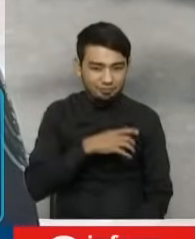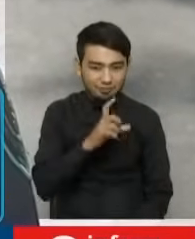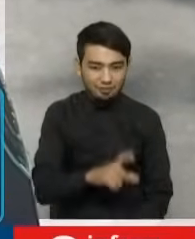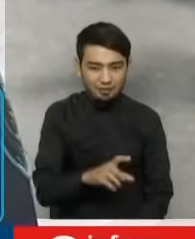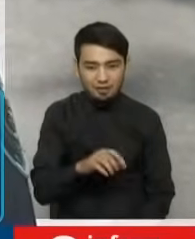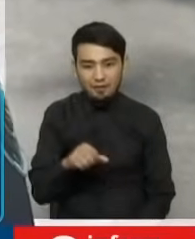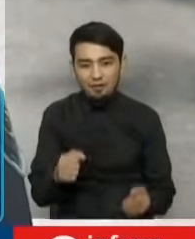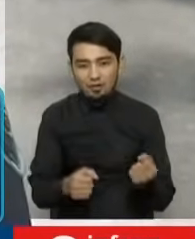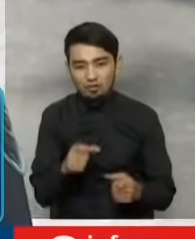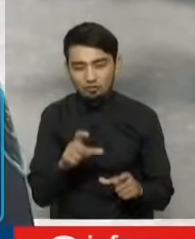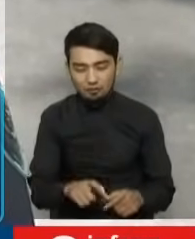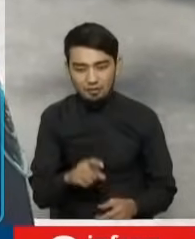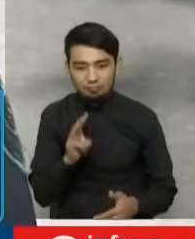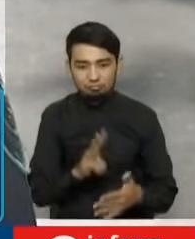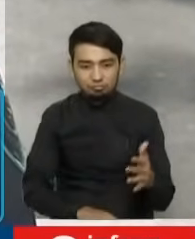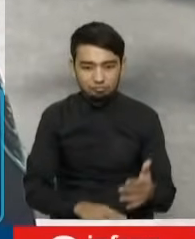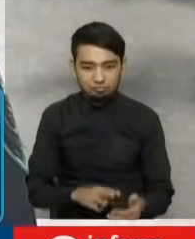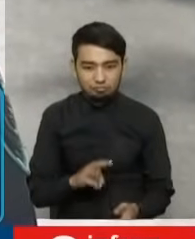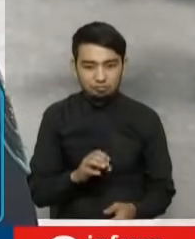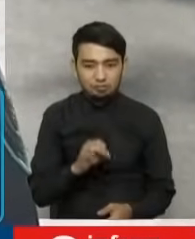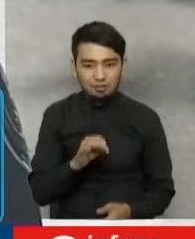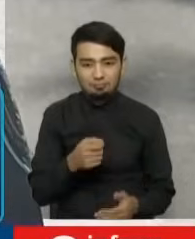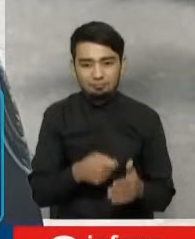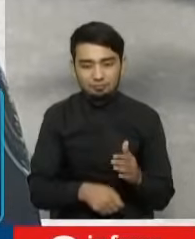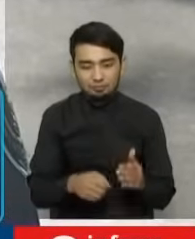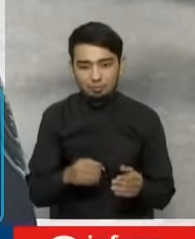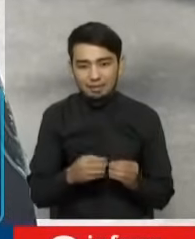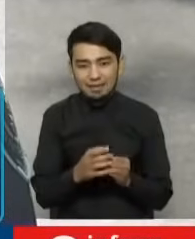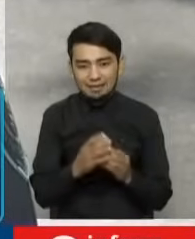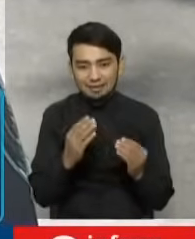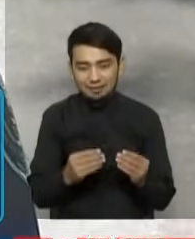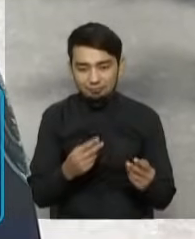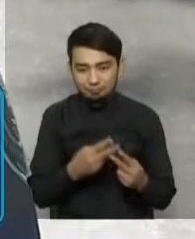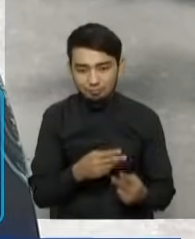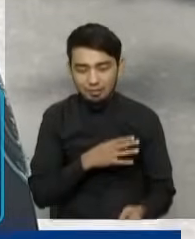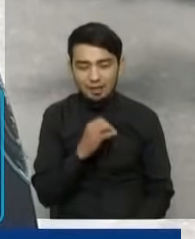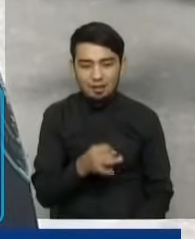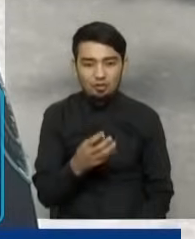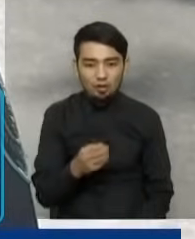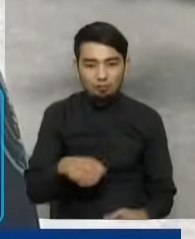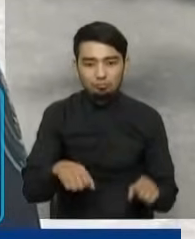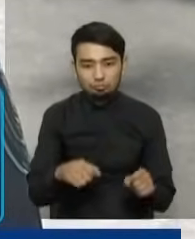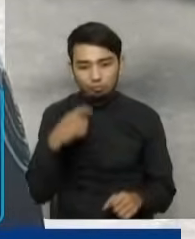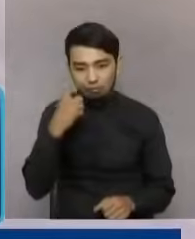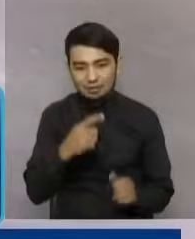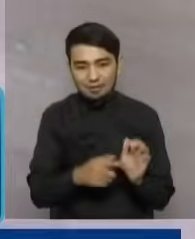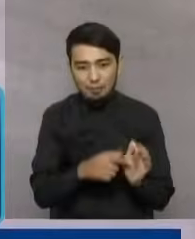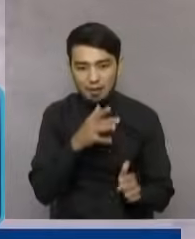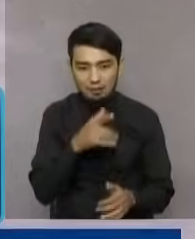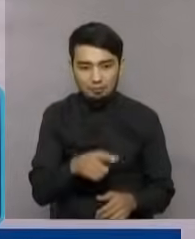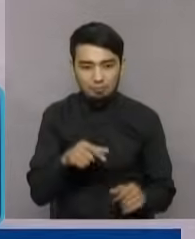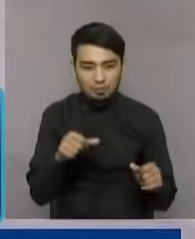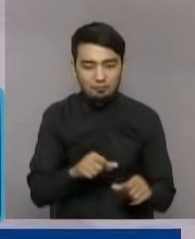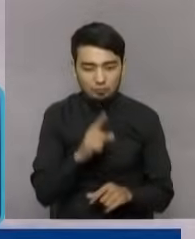водителю назначен административный арест судом 15 суток, а также он лишен права управления транспортными средствами сроком на 7 лет.